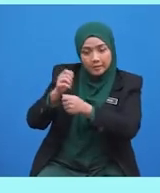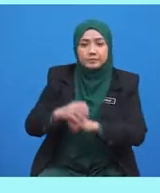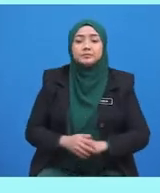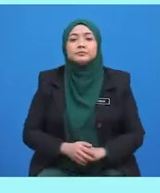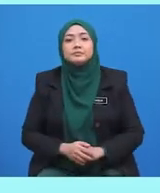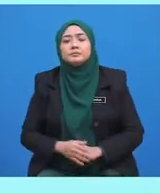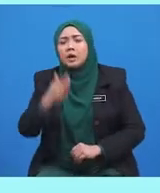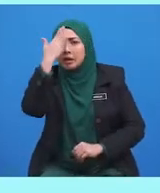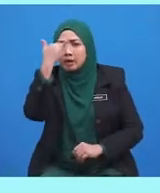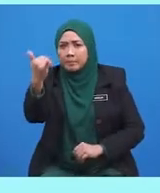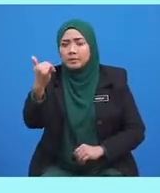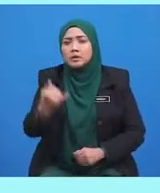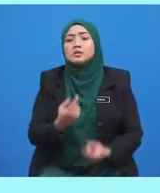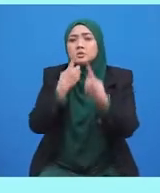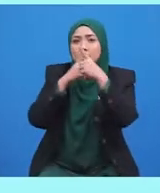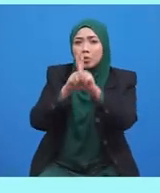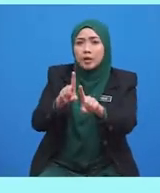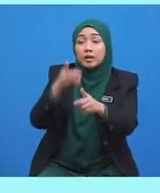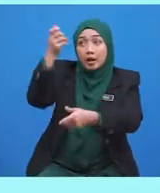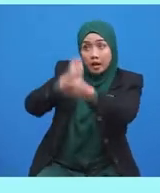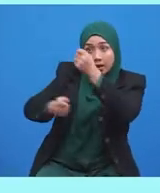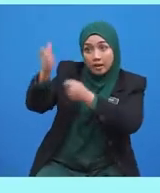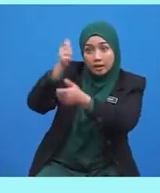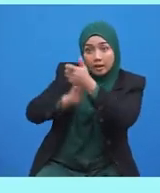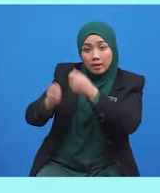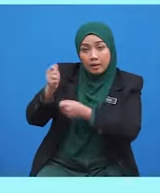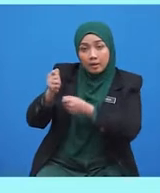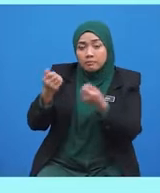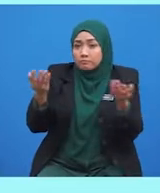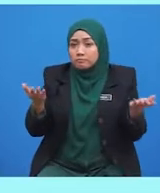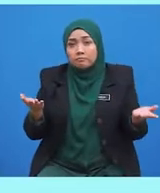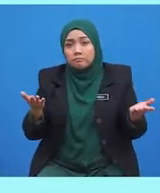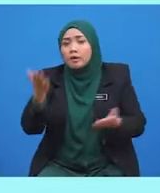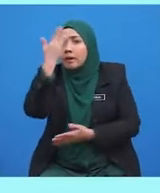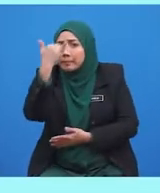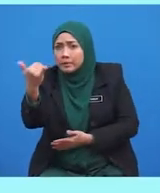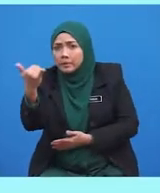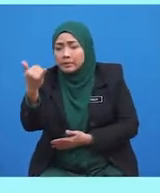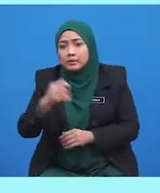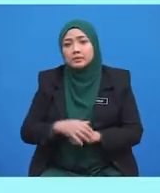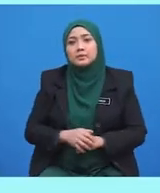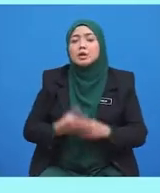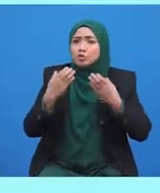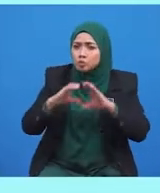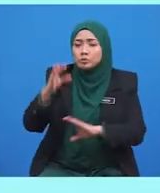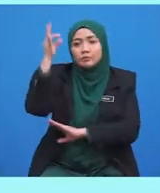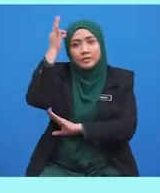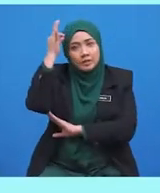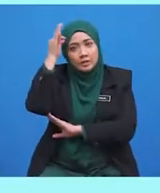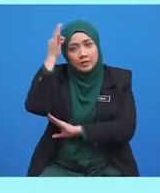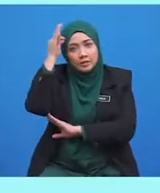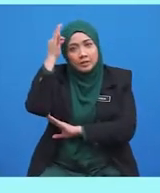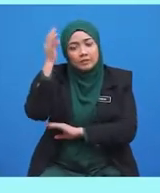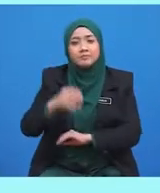Layang-layang. Mengapakah jawapan tersebut ialah layang-layang? Kenapa? Cuba